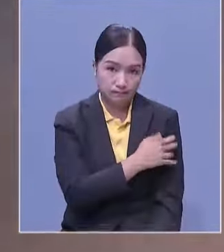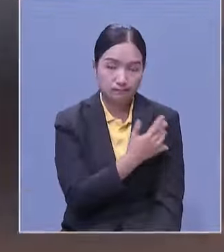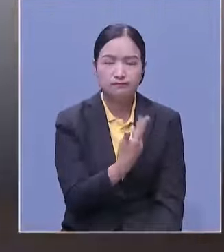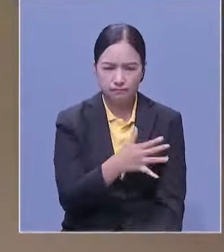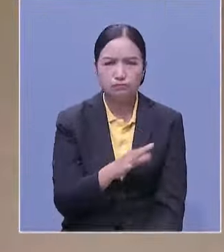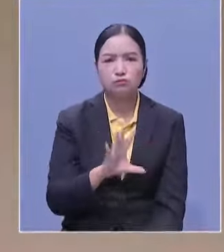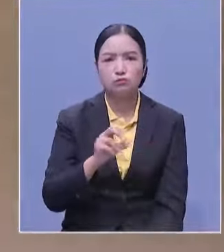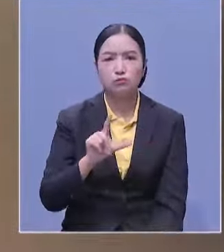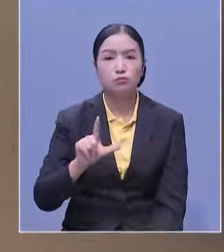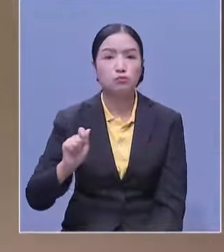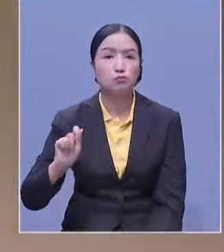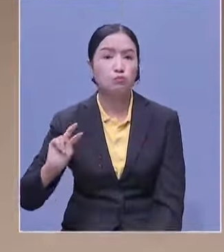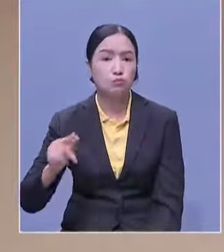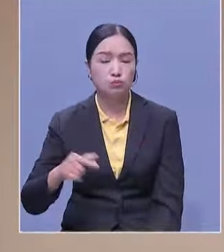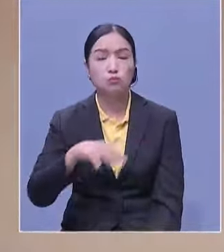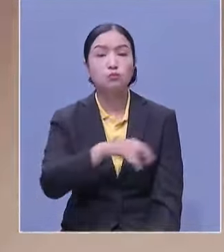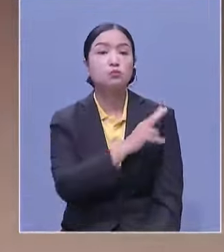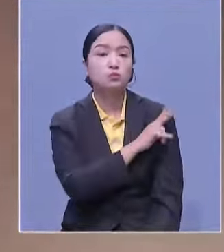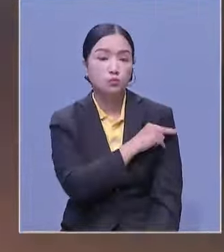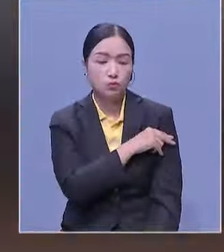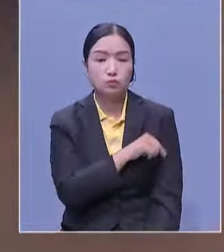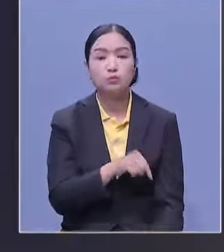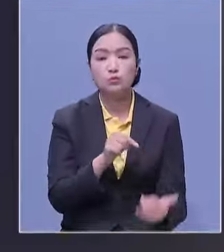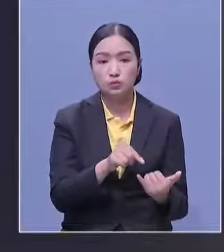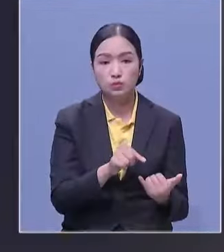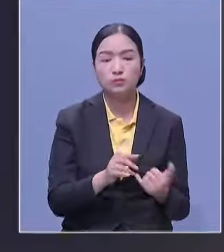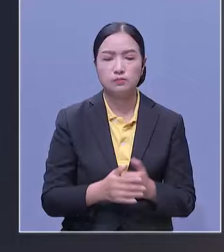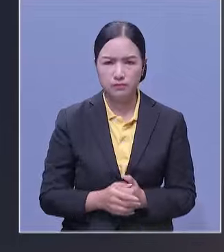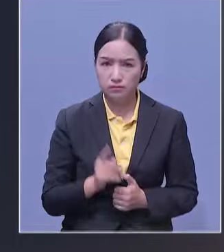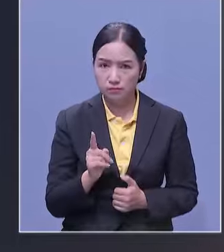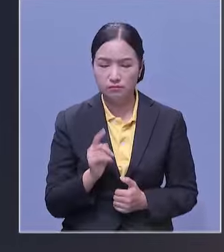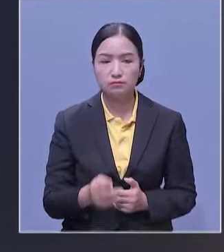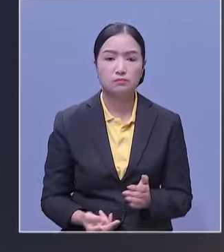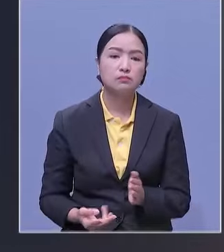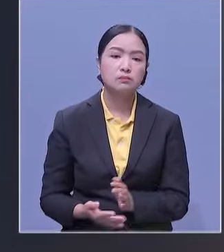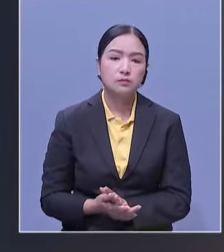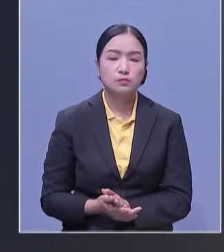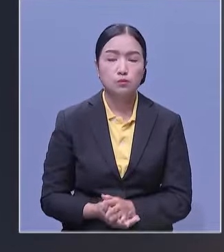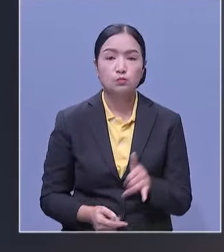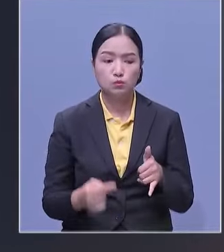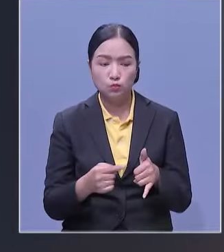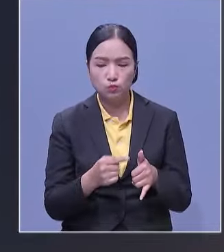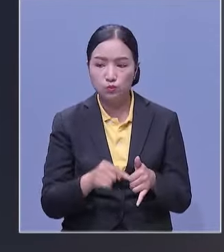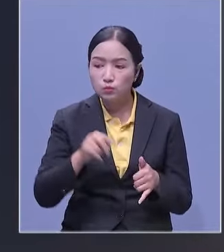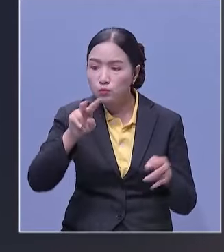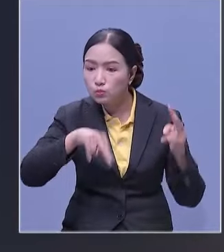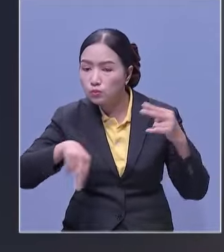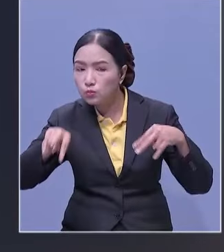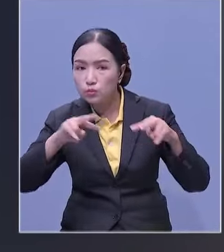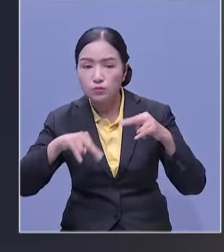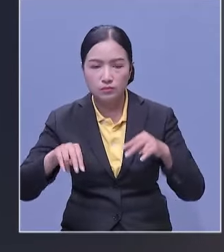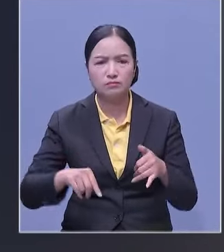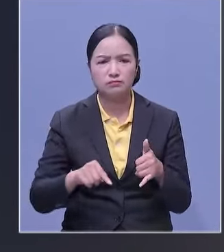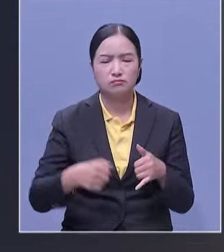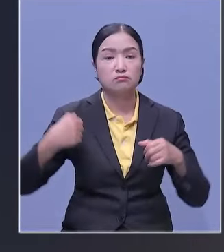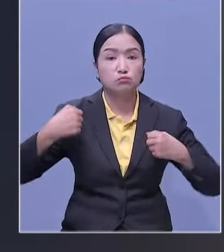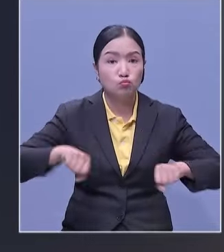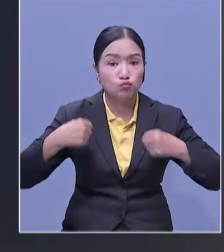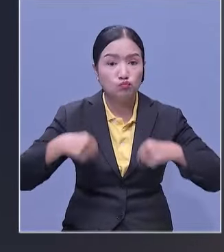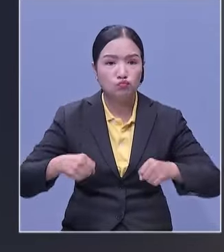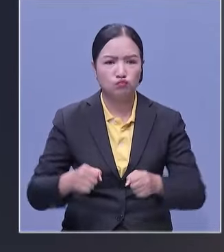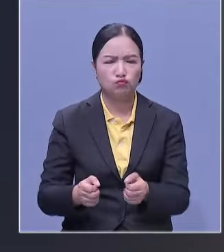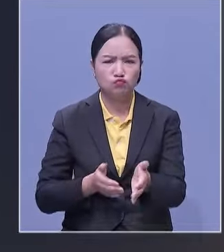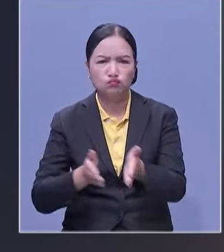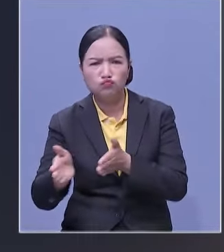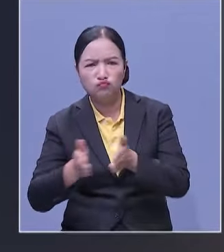นี้ทางเจ้าหน้าที่ตำรวจดาบตำรวจนายนี้เนี่ยได้อำนวยความสะดวกเรื่องของการจราจรกวดขันวินัยจราจรแล้วก็มีมอเตอร์ไซค์ 2